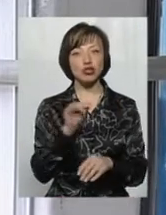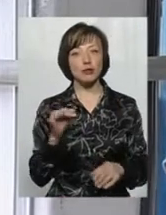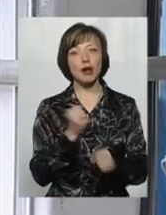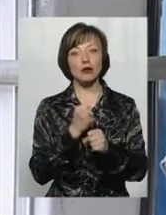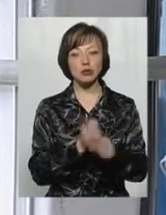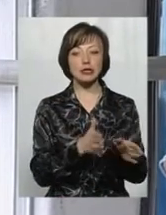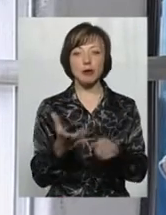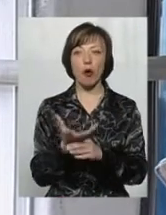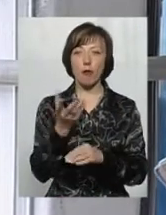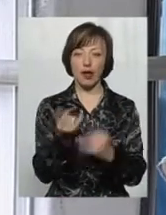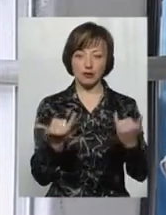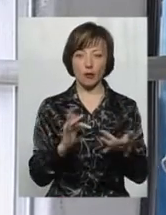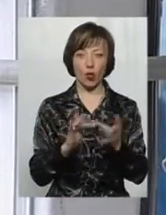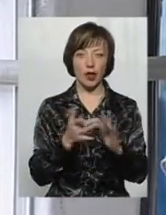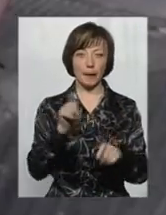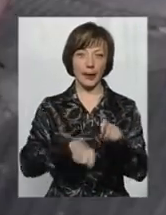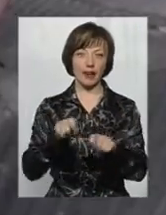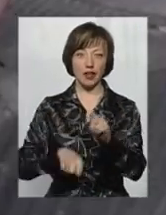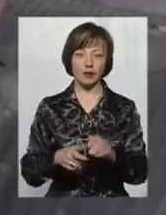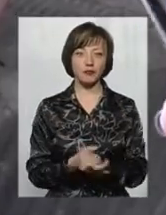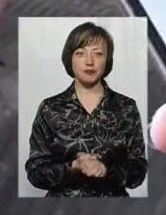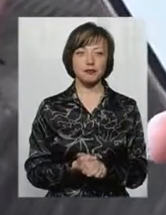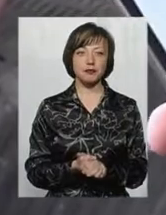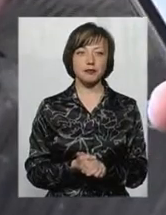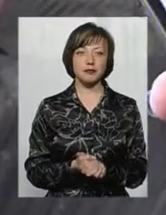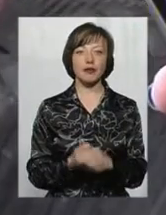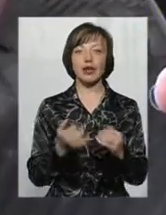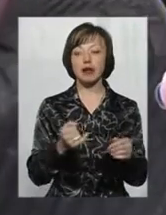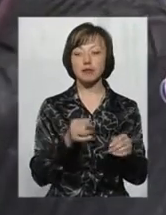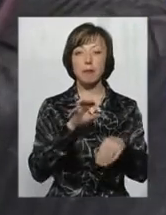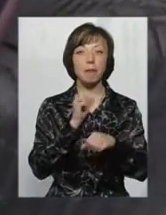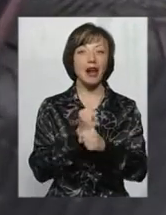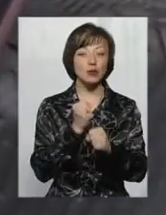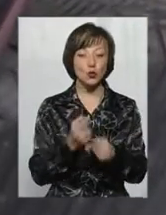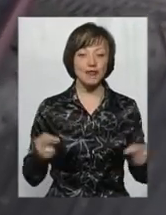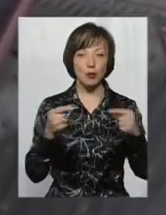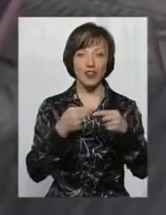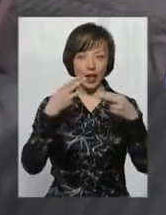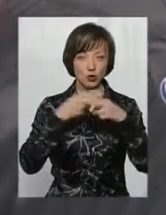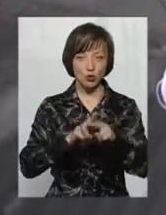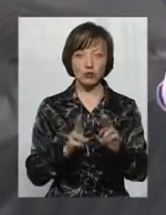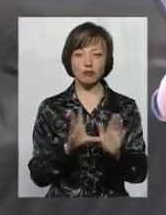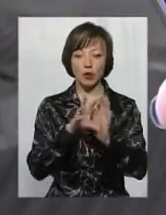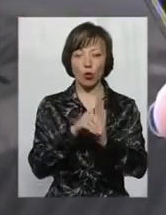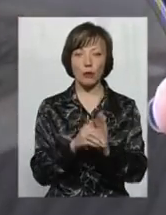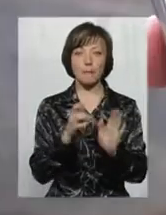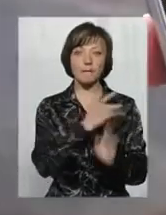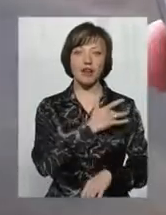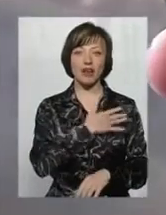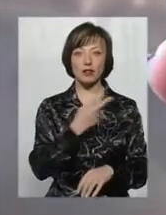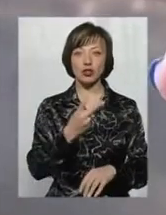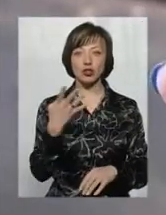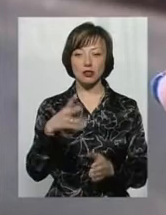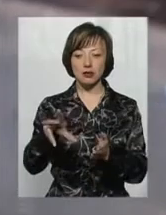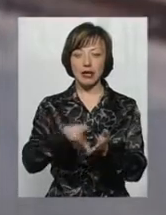система оплати онлайн, ми зараз перевіримо. Дію за відповідною інструкцією, котра написана на стікері. Заходжу у «Приват-24» та